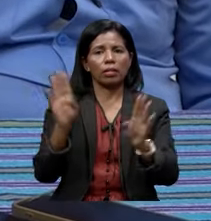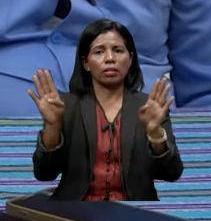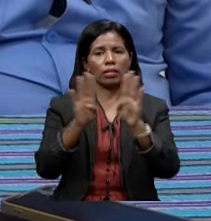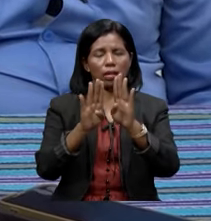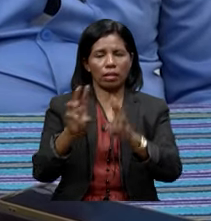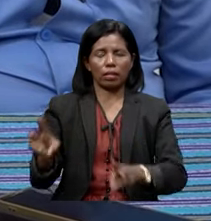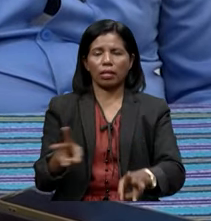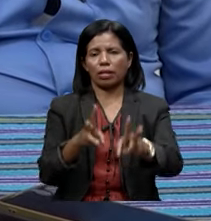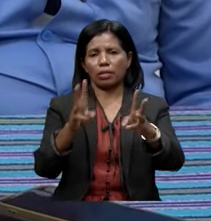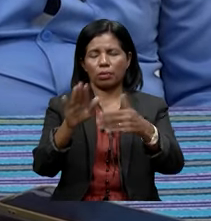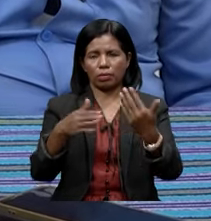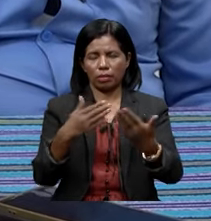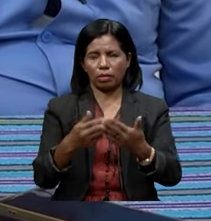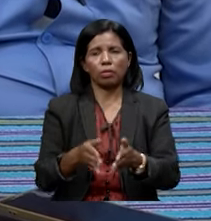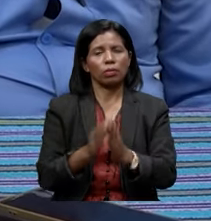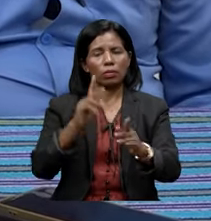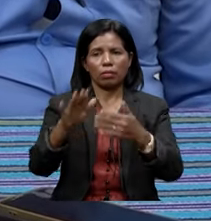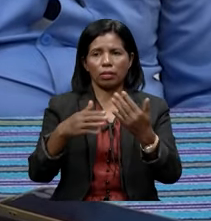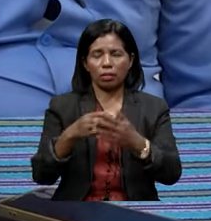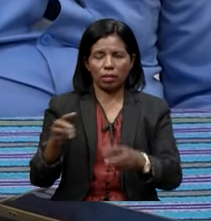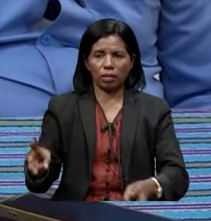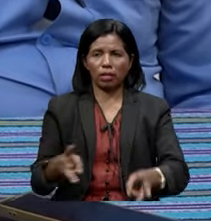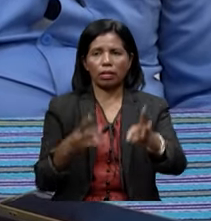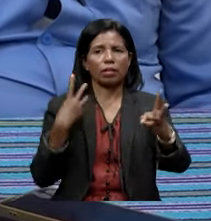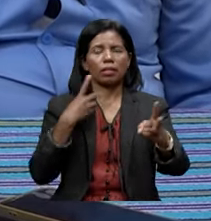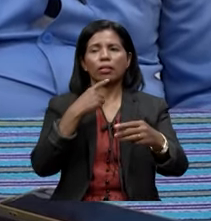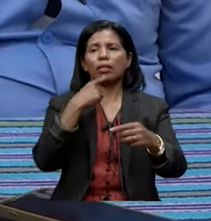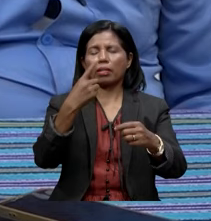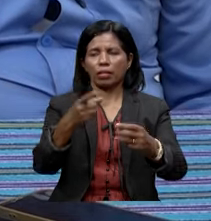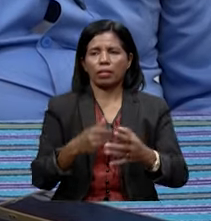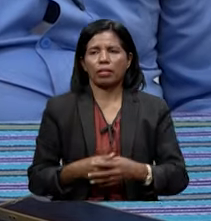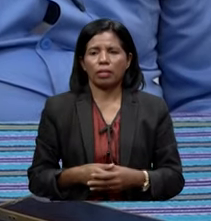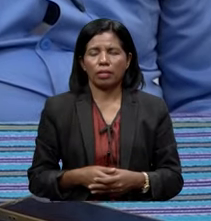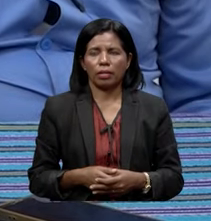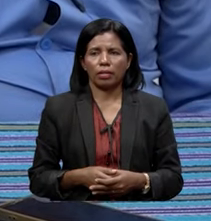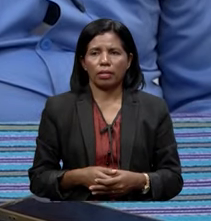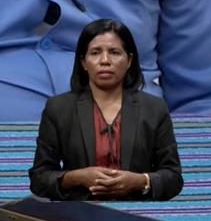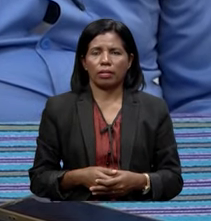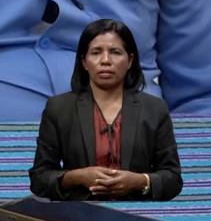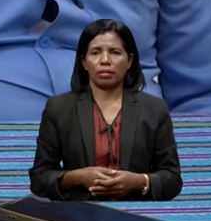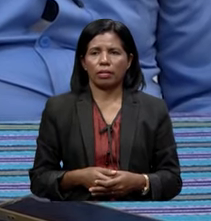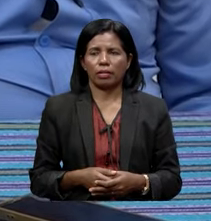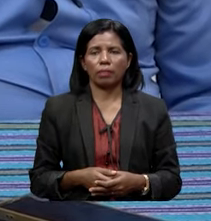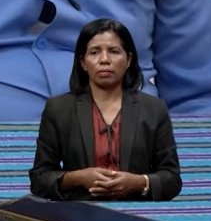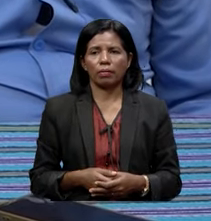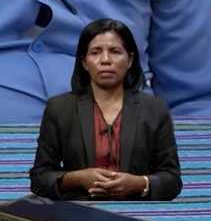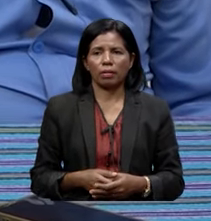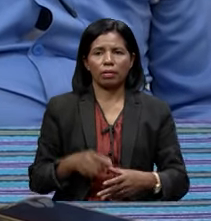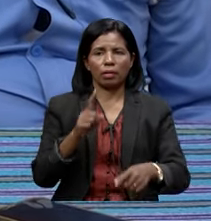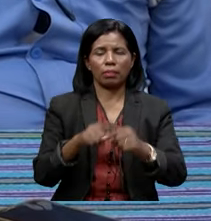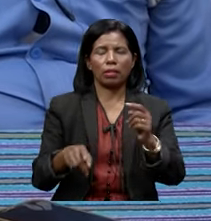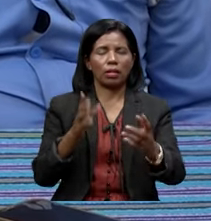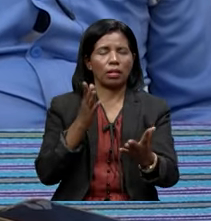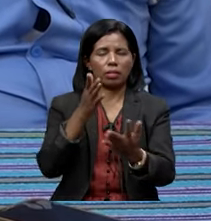ka husuba komunidade sira dalang hirak ne ma kita menciona ne dala ruma label hetang